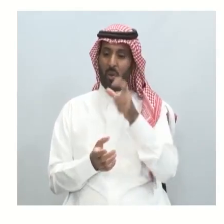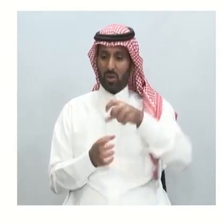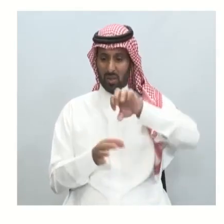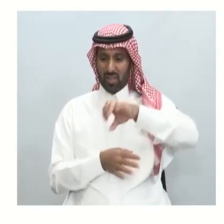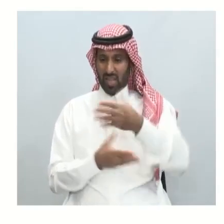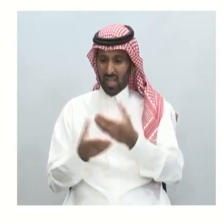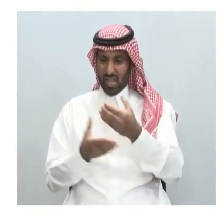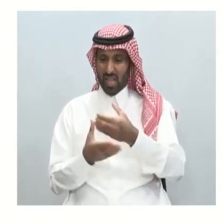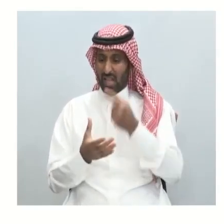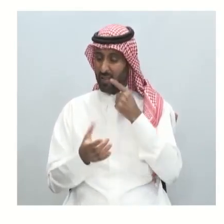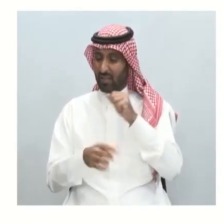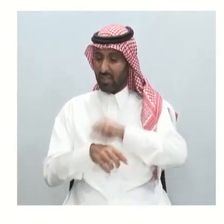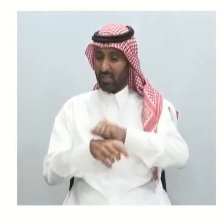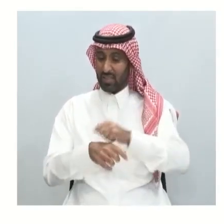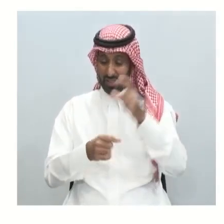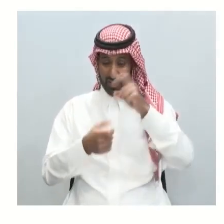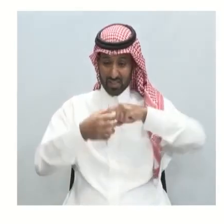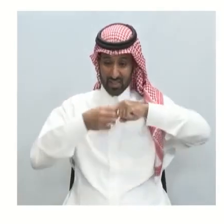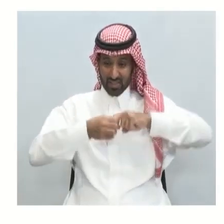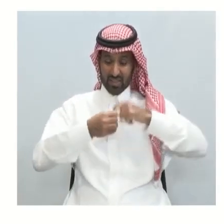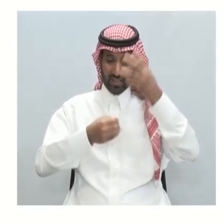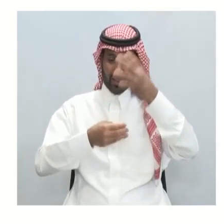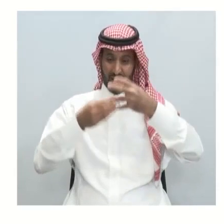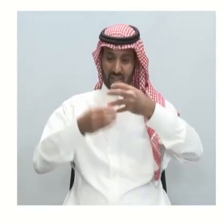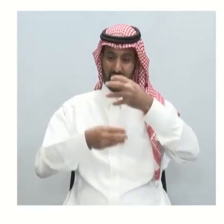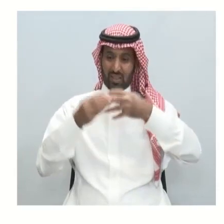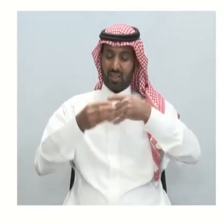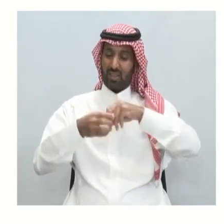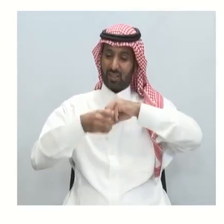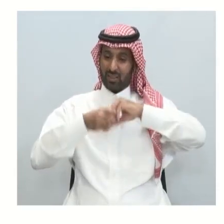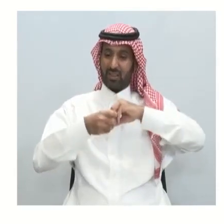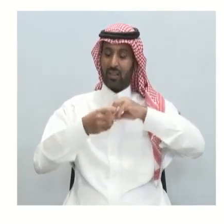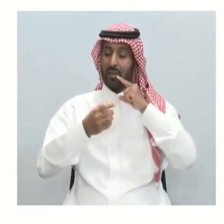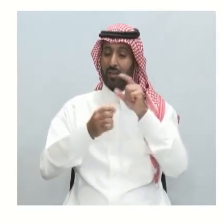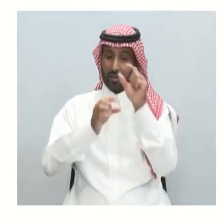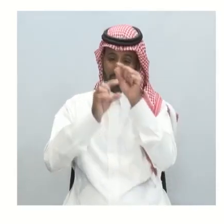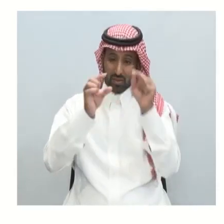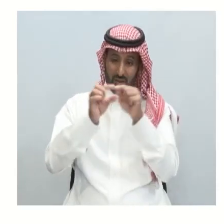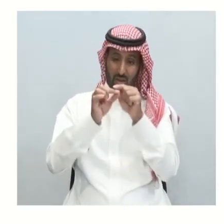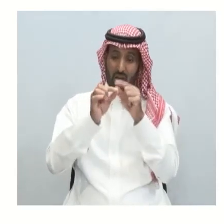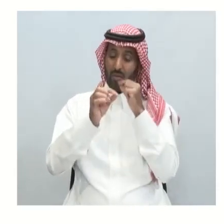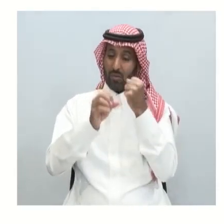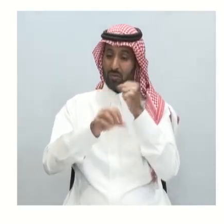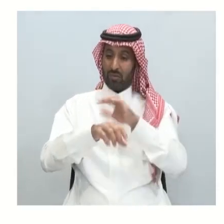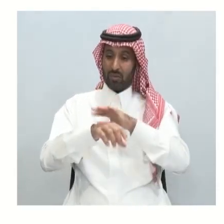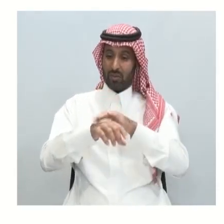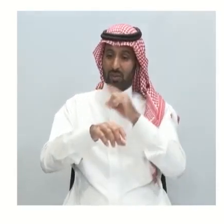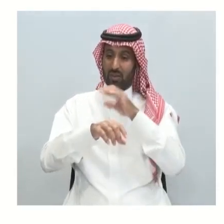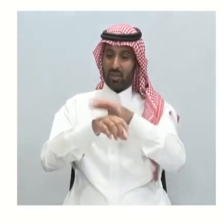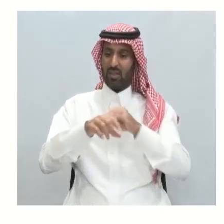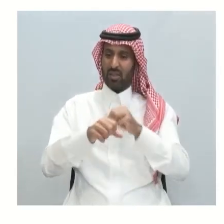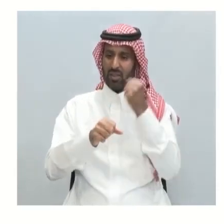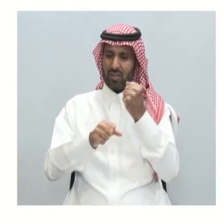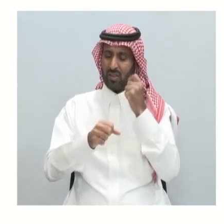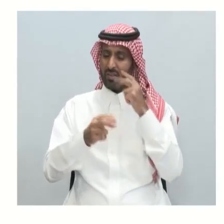التساهميه في الحاله الصلبه تكون الحاله الصلبه للجزيء بلوريه تكون مركبات تساهميه في الحاله الصلبه